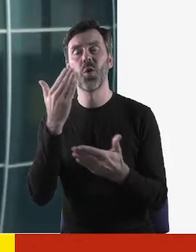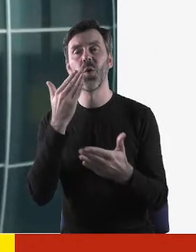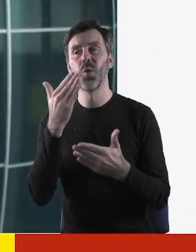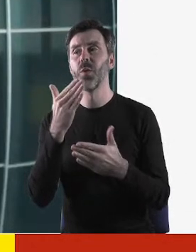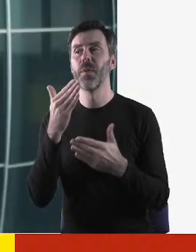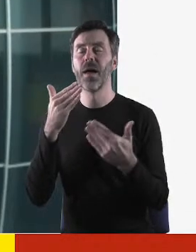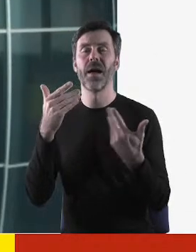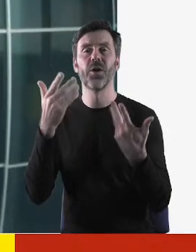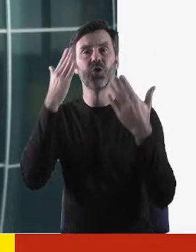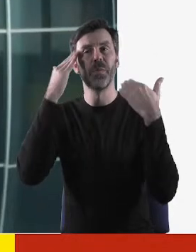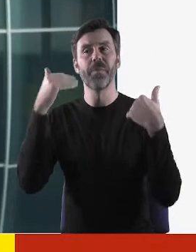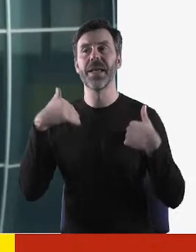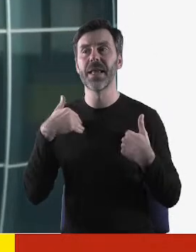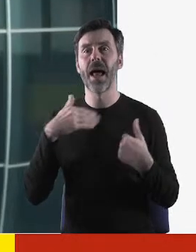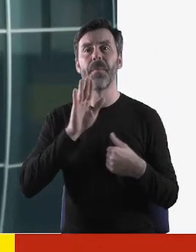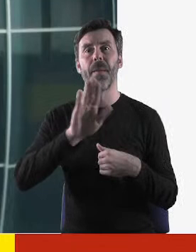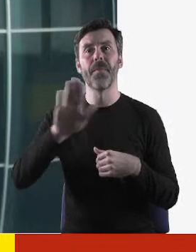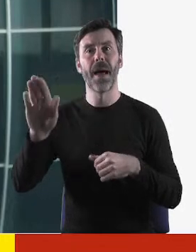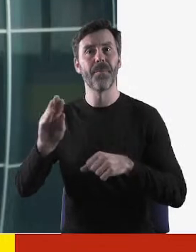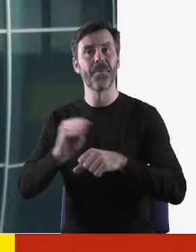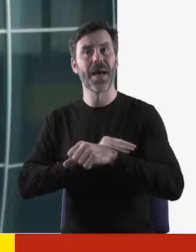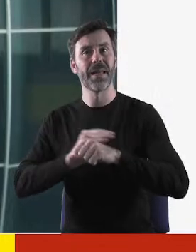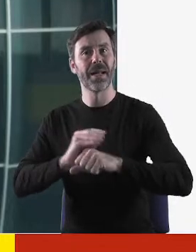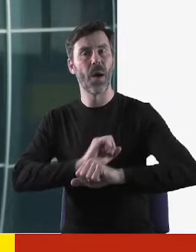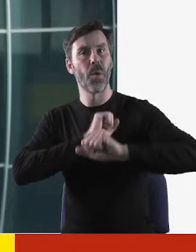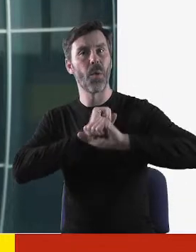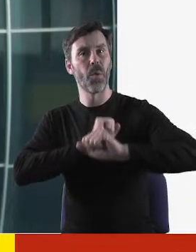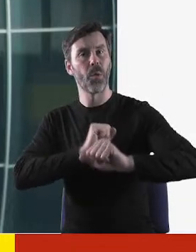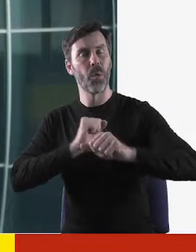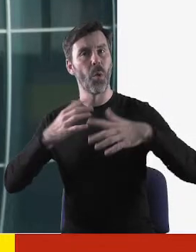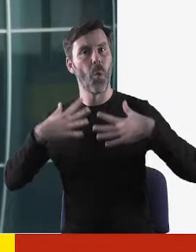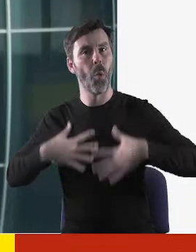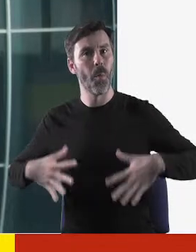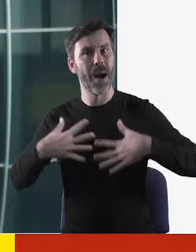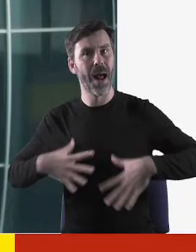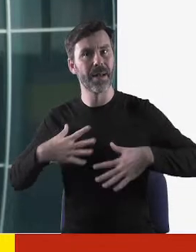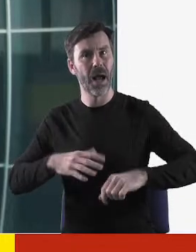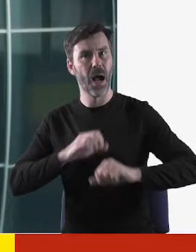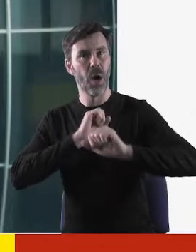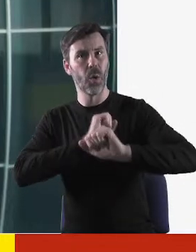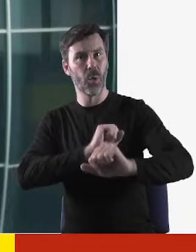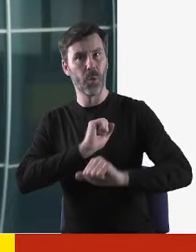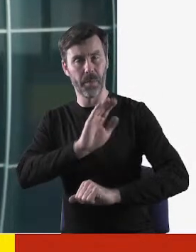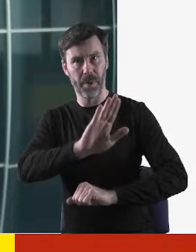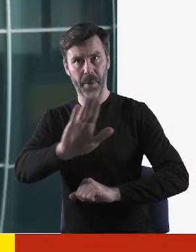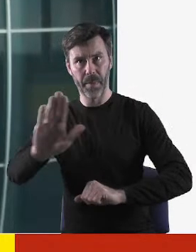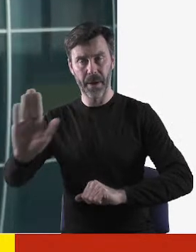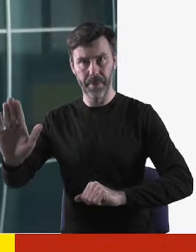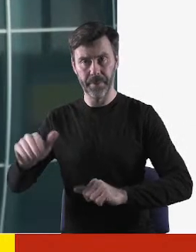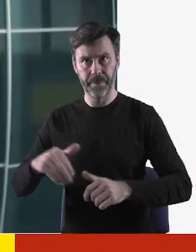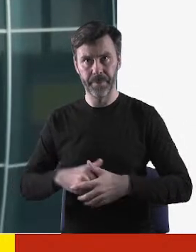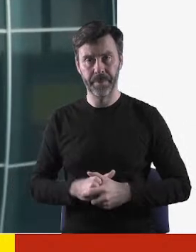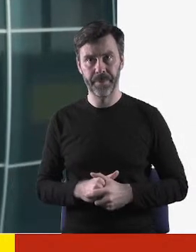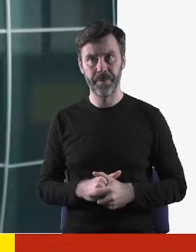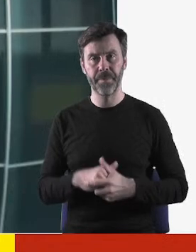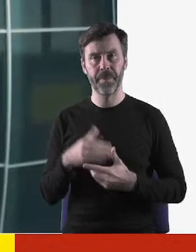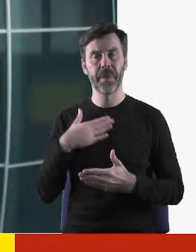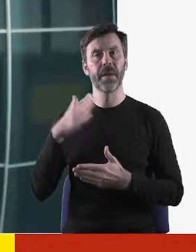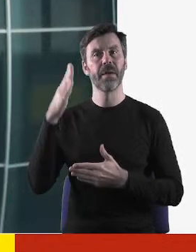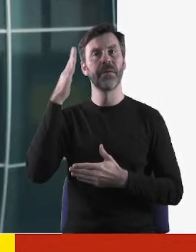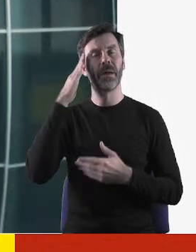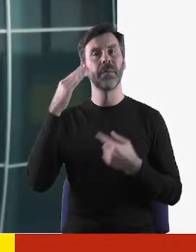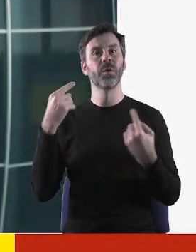w materiały ochronne różnego rodzaju, czyli na ile po tamtych doświadczeniach, oczywiście jest ekstrapolacja, bo to jasne jest,